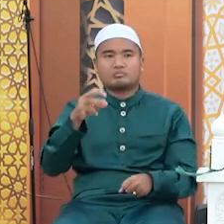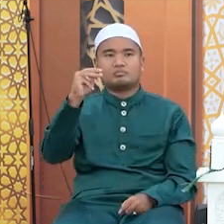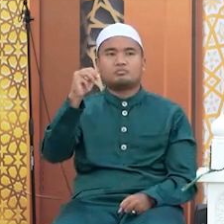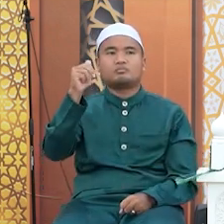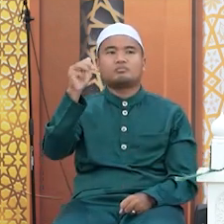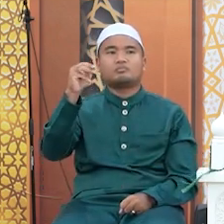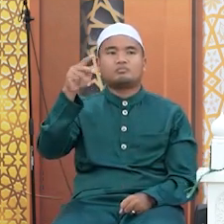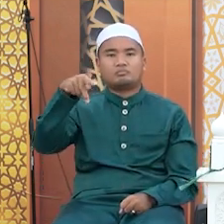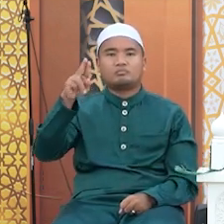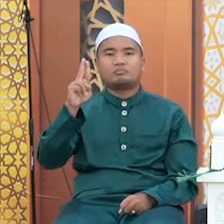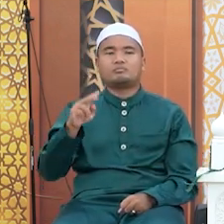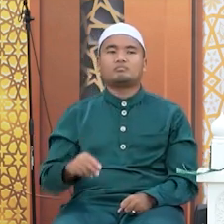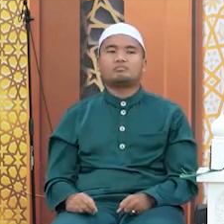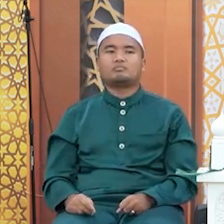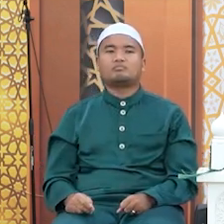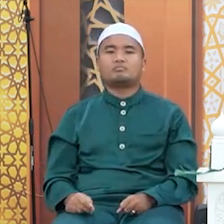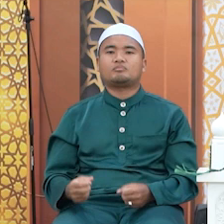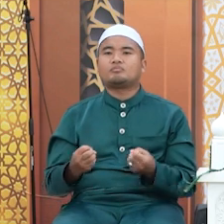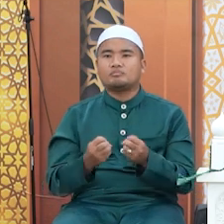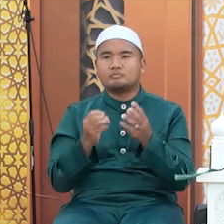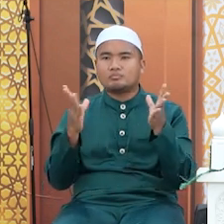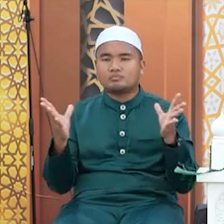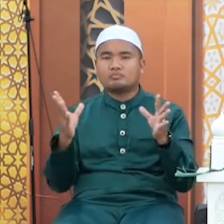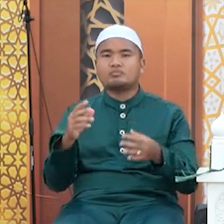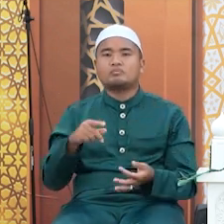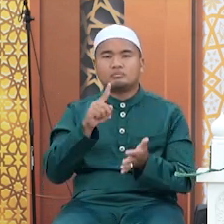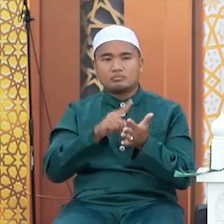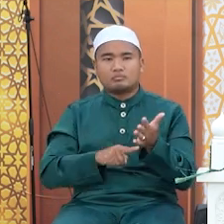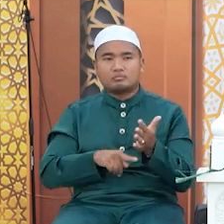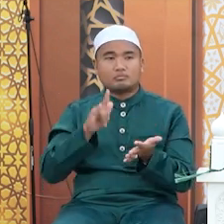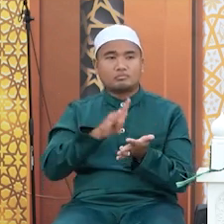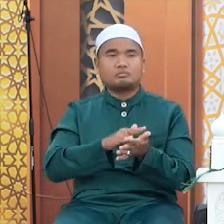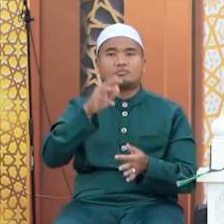Mampu ni ada banyak jenis. Ulama bahas tentang makna kemampuan tu.